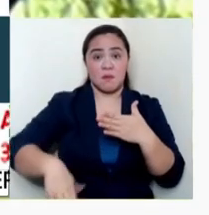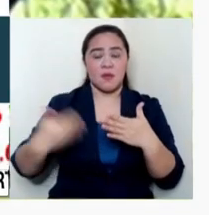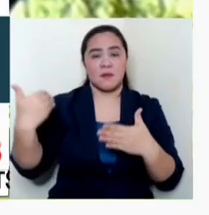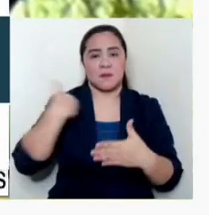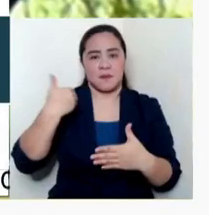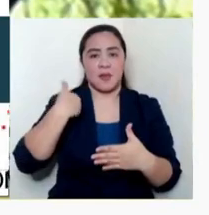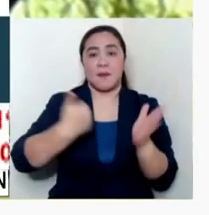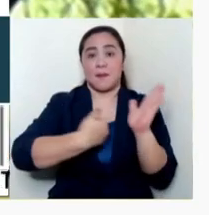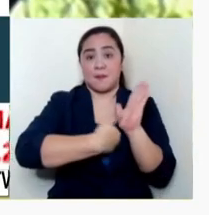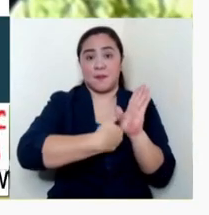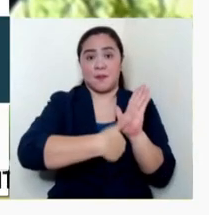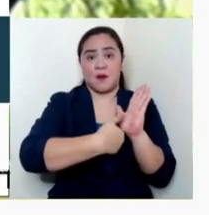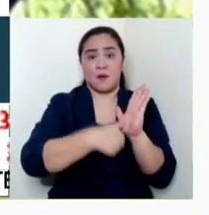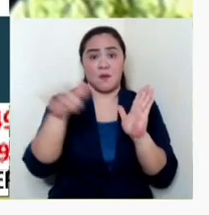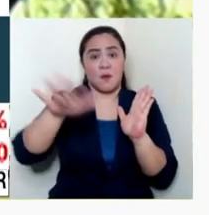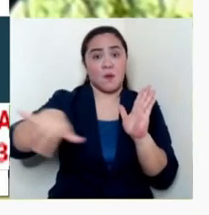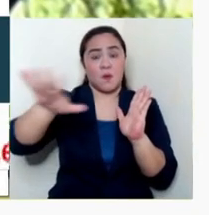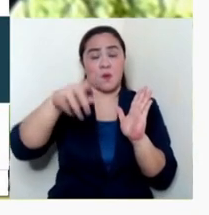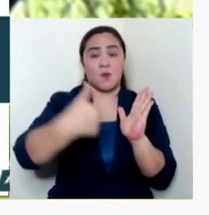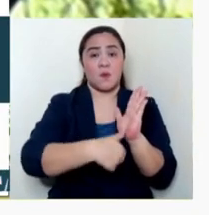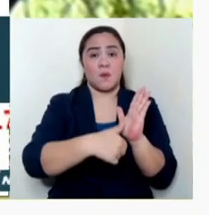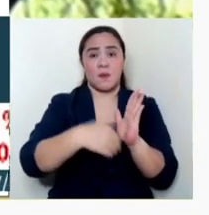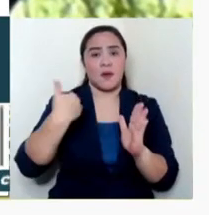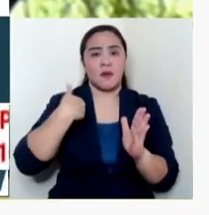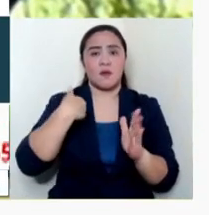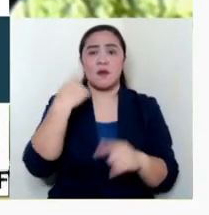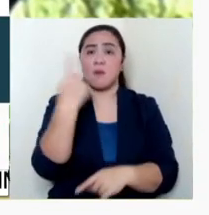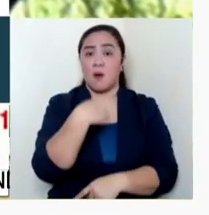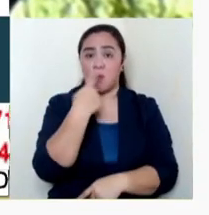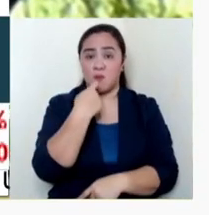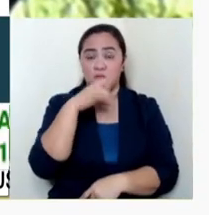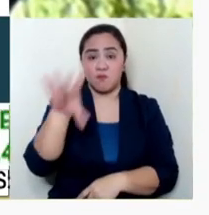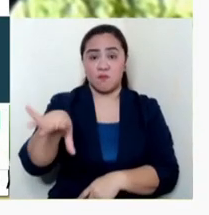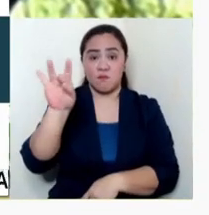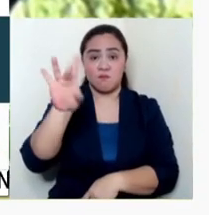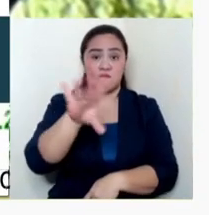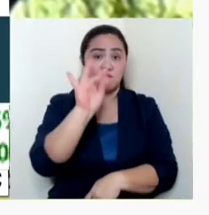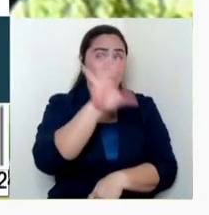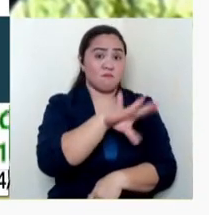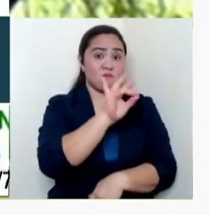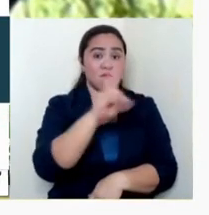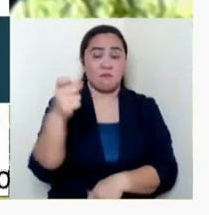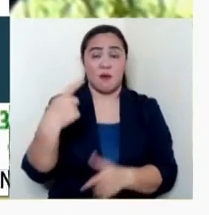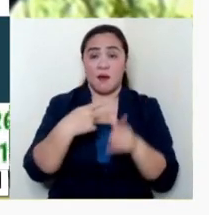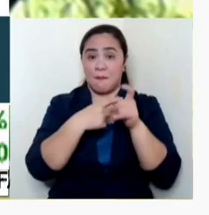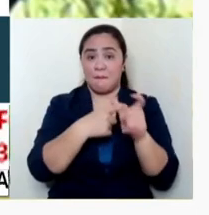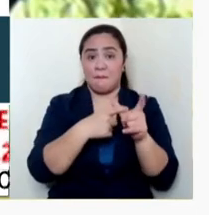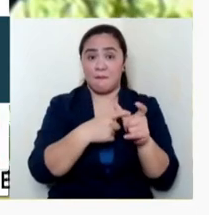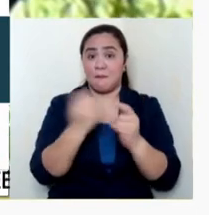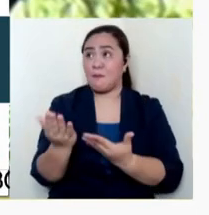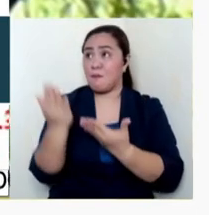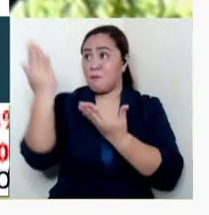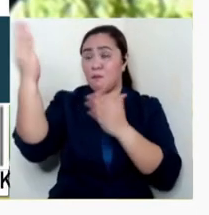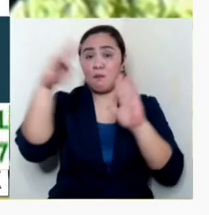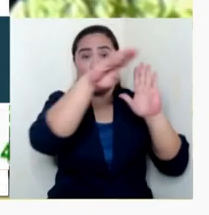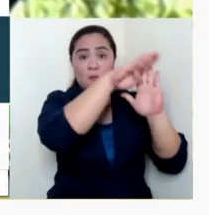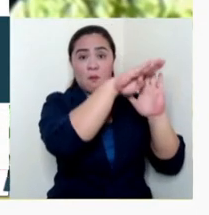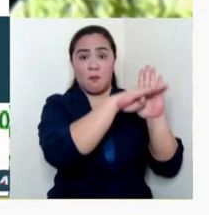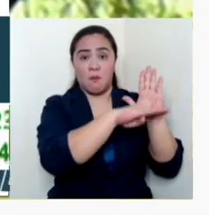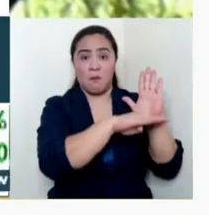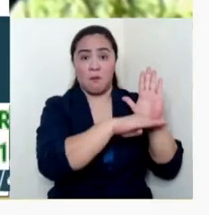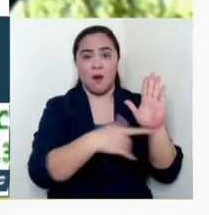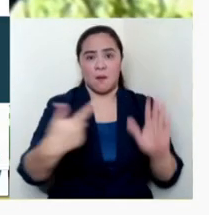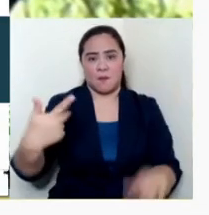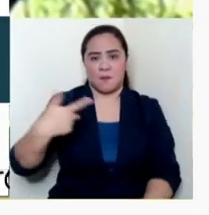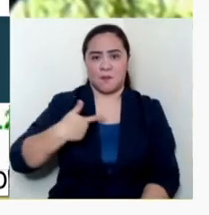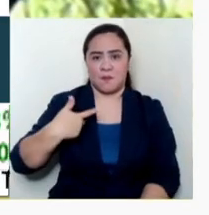hindi pa rin naman nagpapasya kung sino ang iboboto nila. Sa totoo lang, lahat ng mga kandidato, wala pa namang inilalahad ng mga plataforma na siyang dapat basihan sa